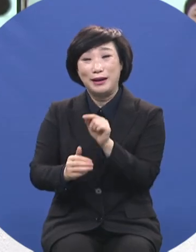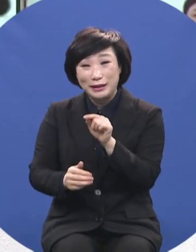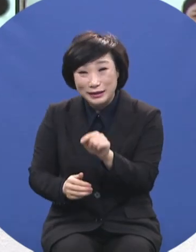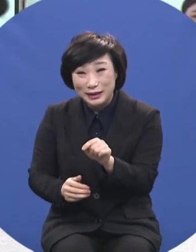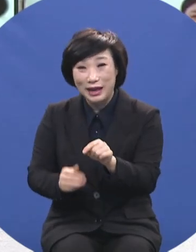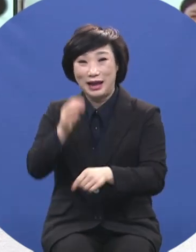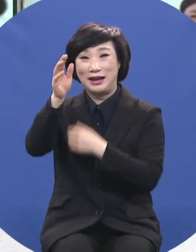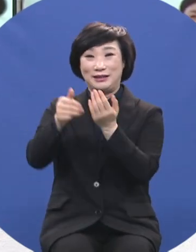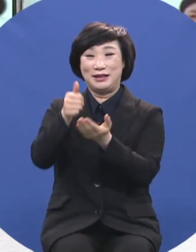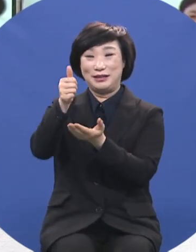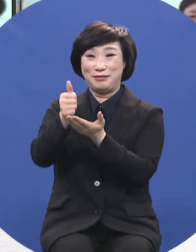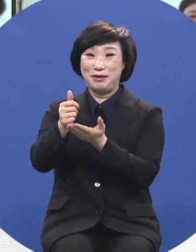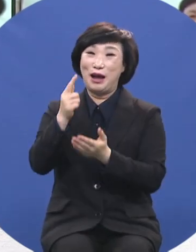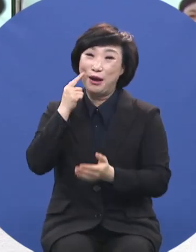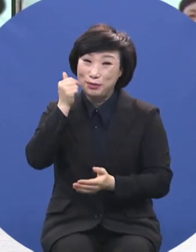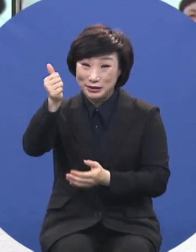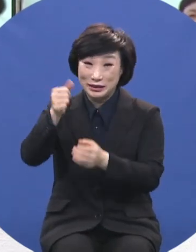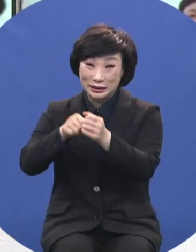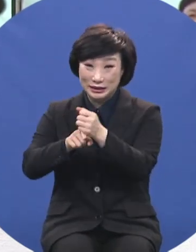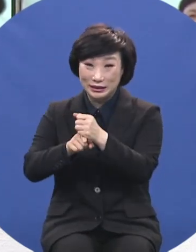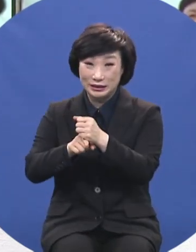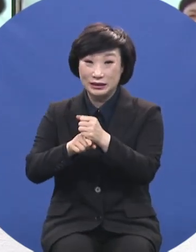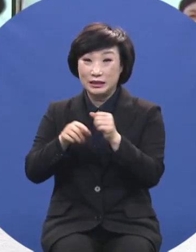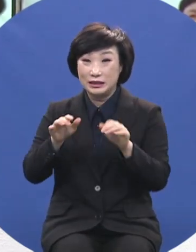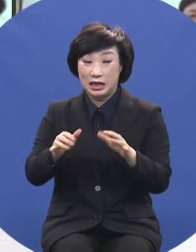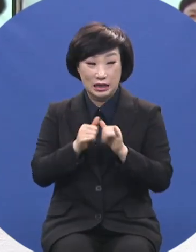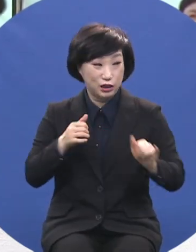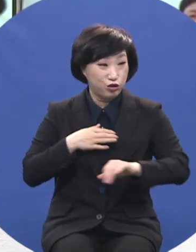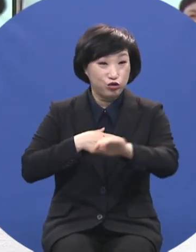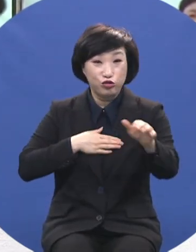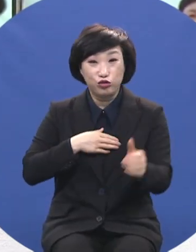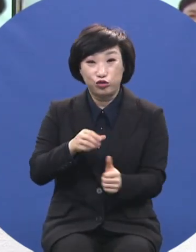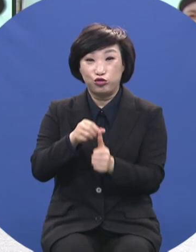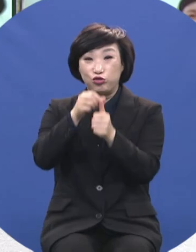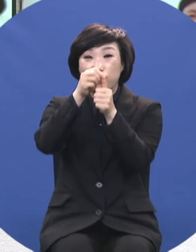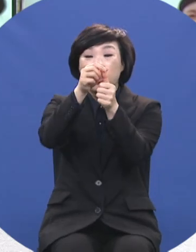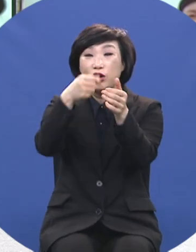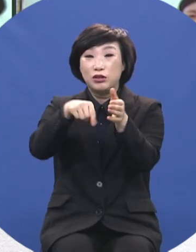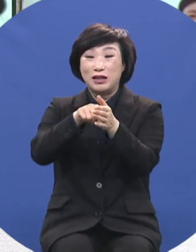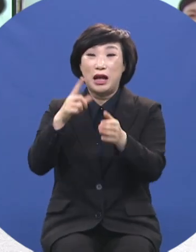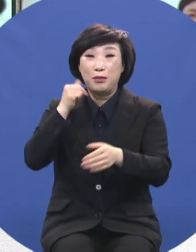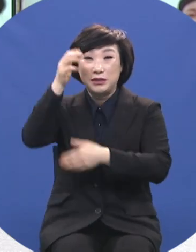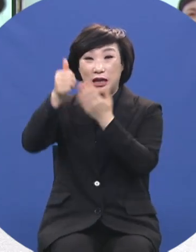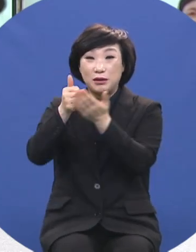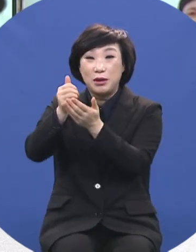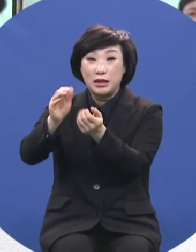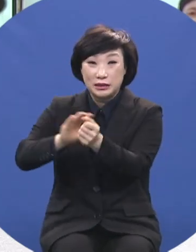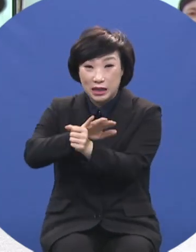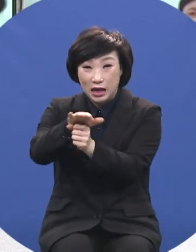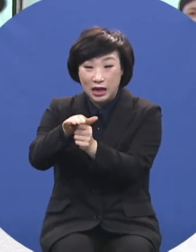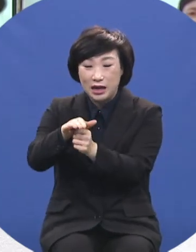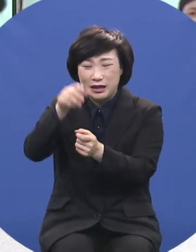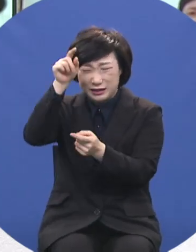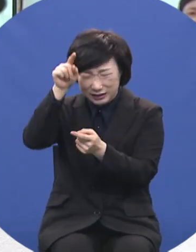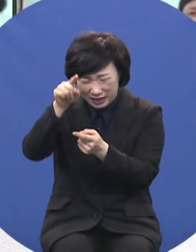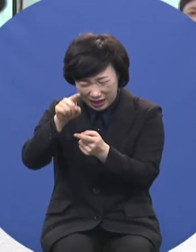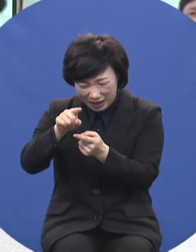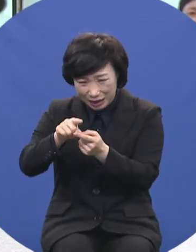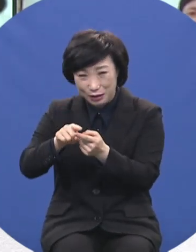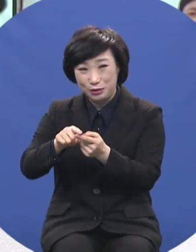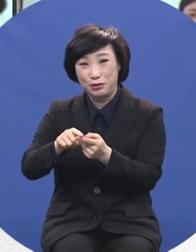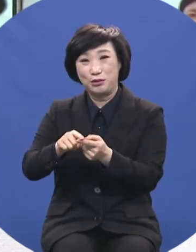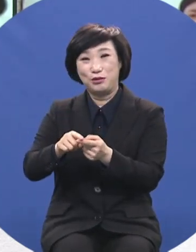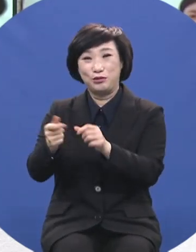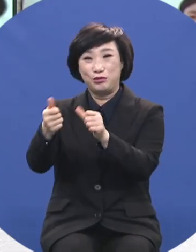이것이 하나님 아버지의 뜻을 인류를 구원하고자 하는 아버지의 사랑을